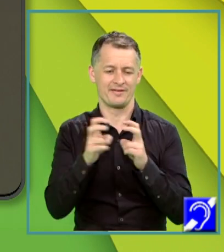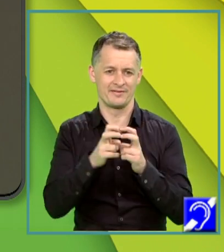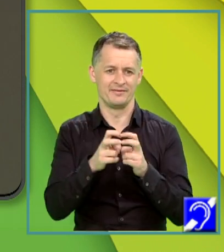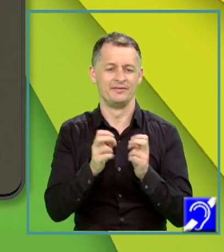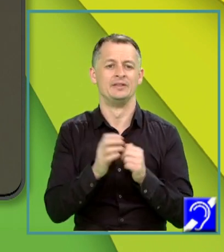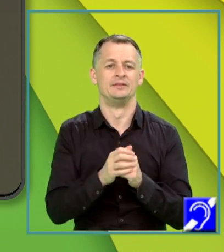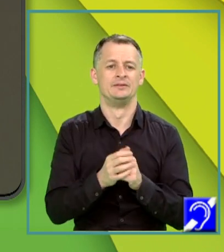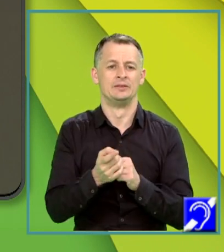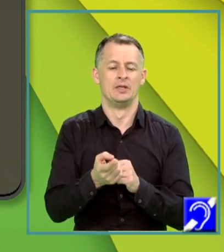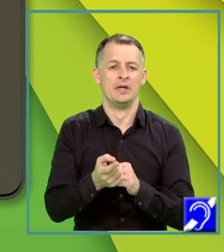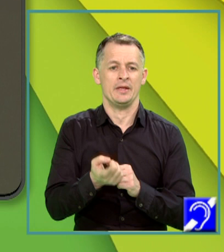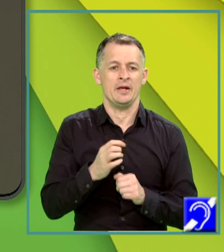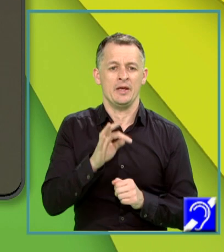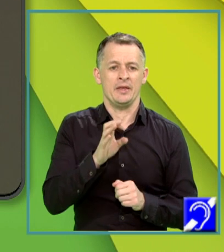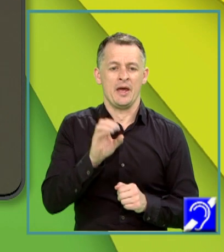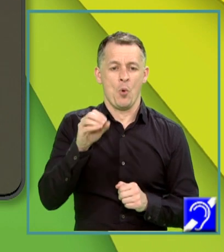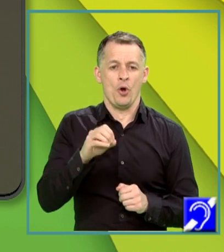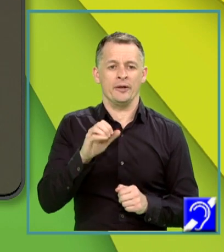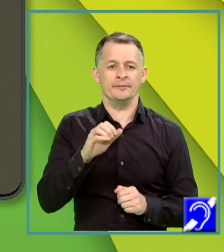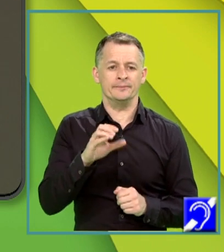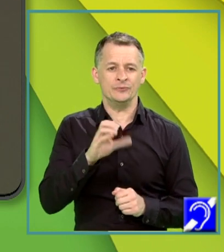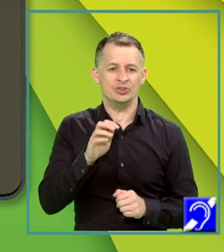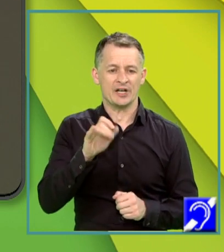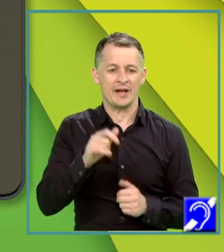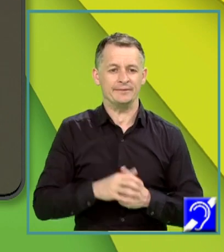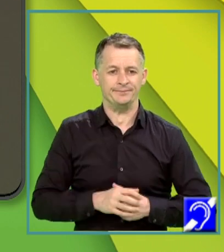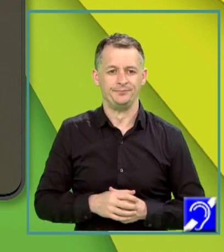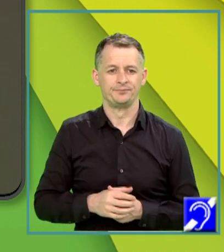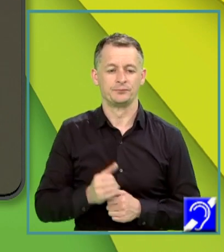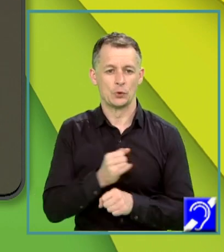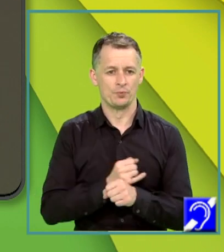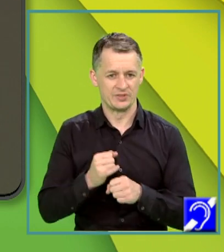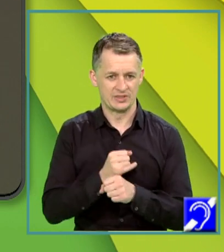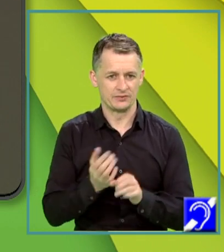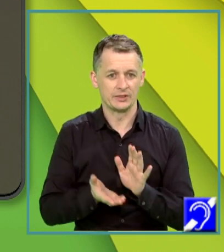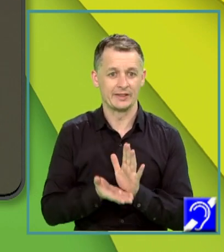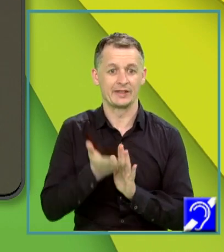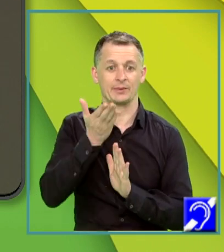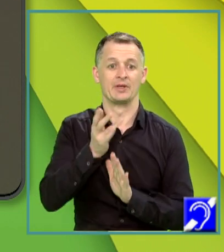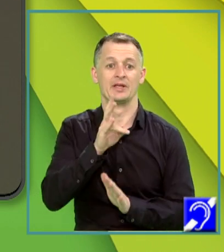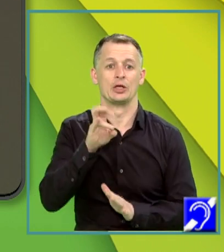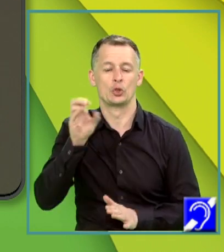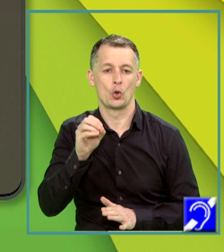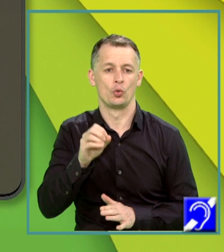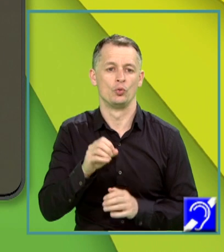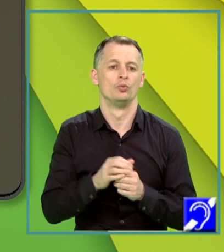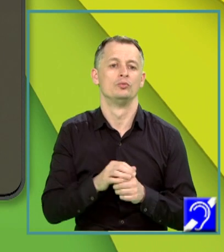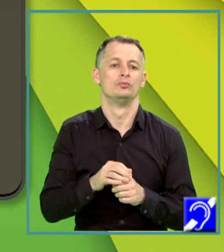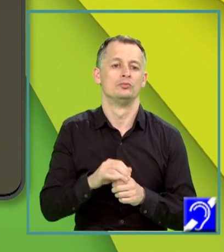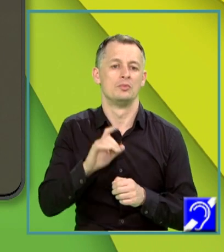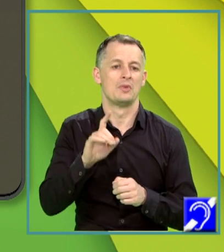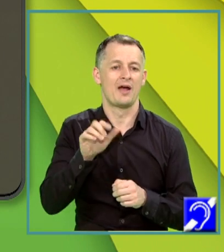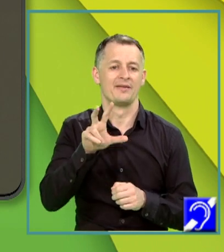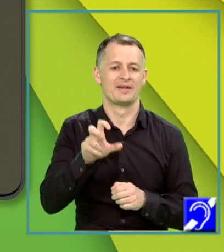în termocentrale Deci cu surse poluante observăm crește ponderea hidroenergiei la 30 la sută de